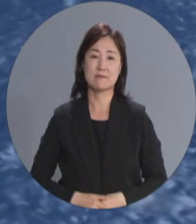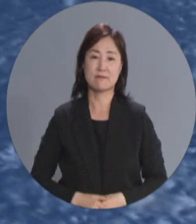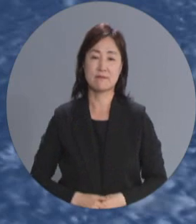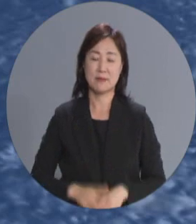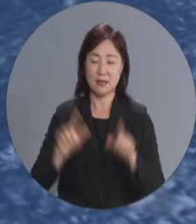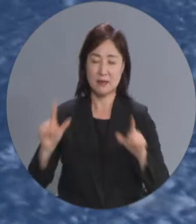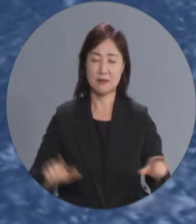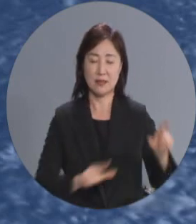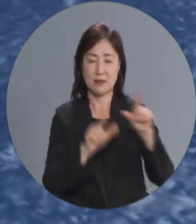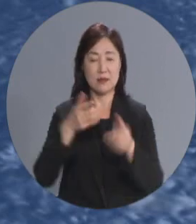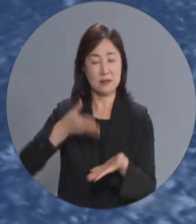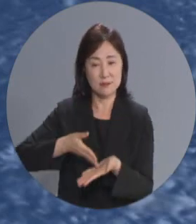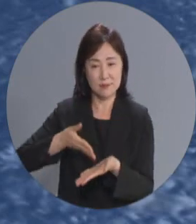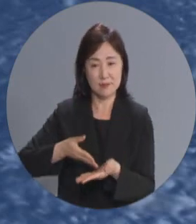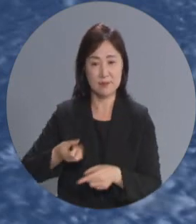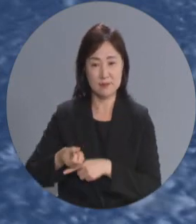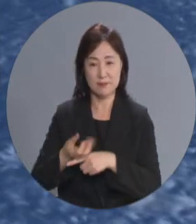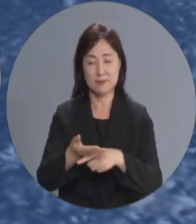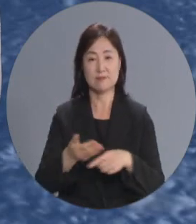생활 포커스 송유하 있습니다 y